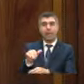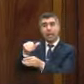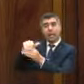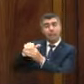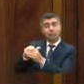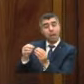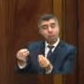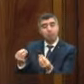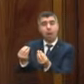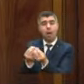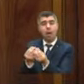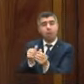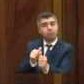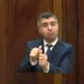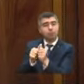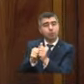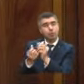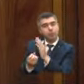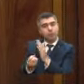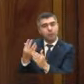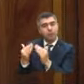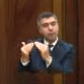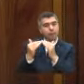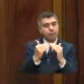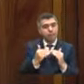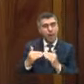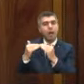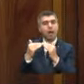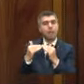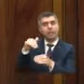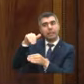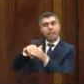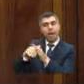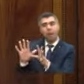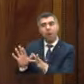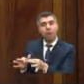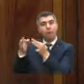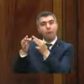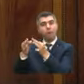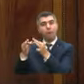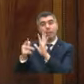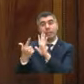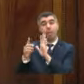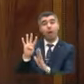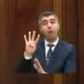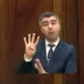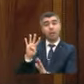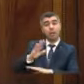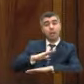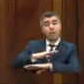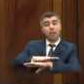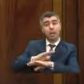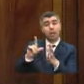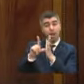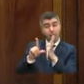السياسية في خلق حكومات وفقا لنتائج الانتخابات وما إعمال الفصل 47 من الطرف جلالة الملك إلا إشارة منه